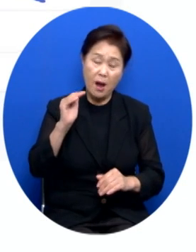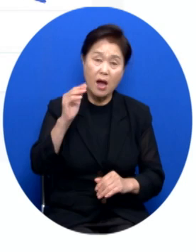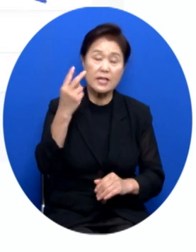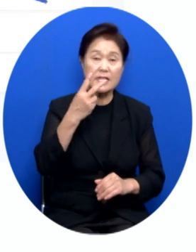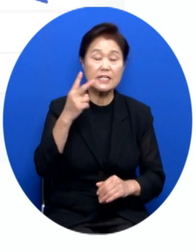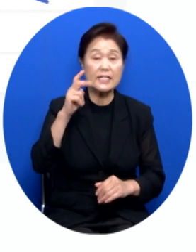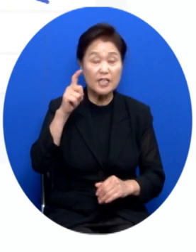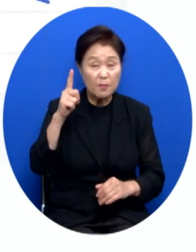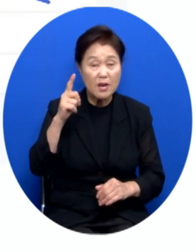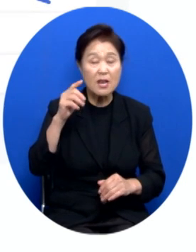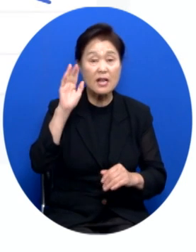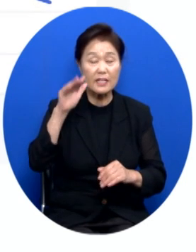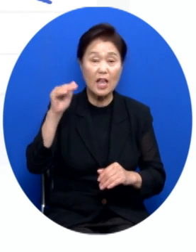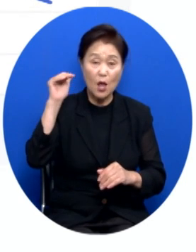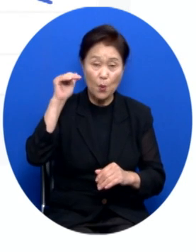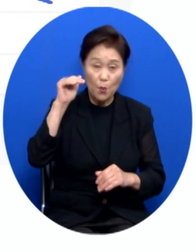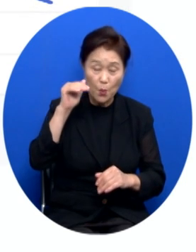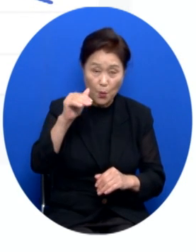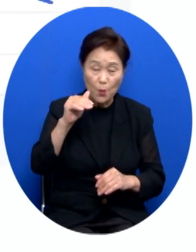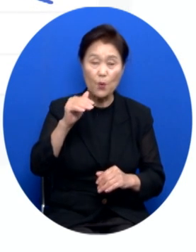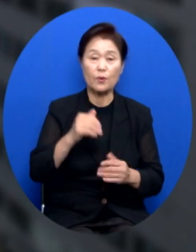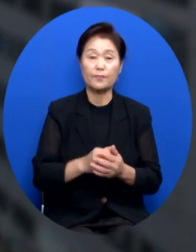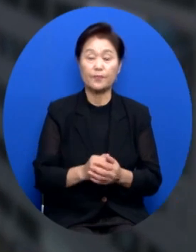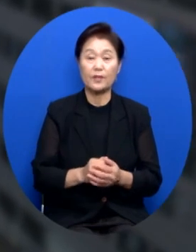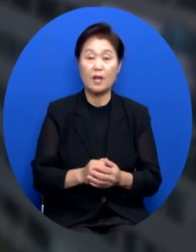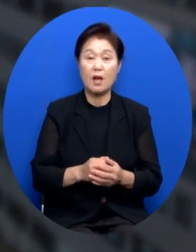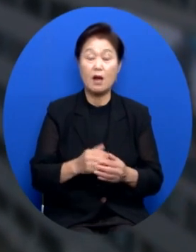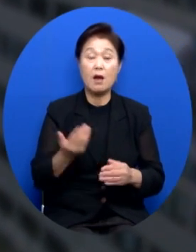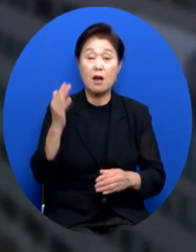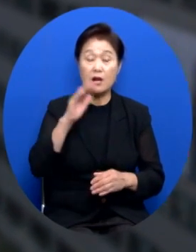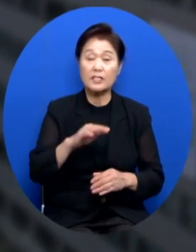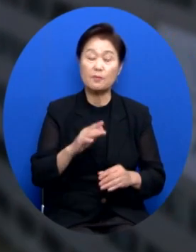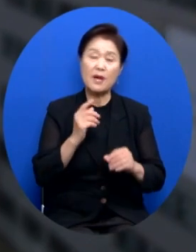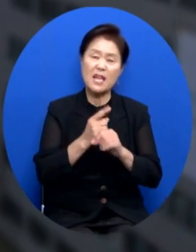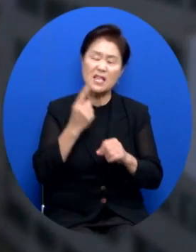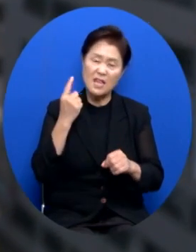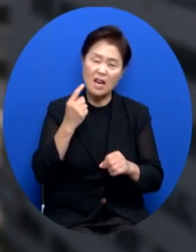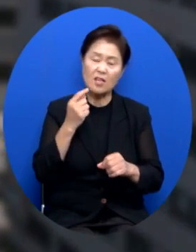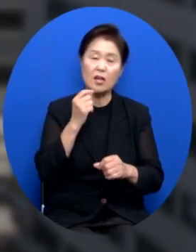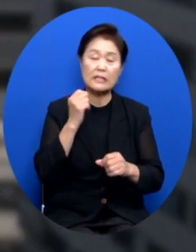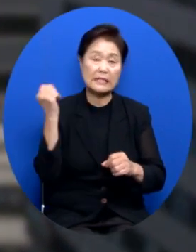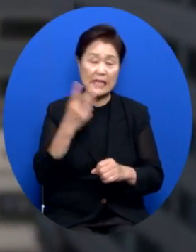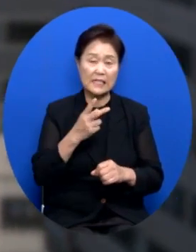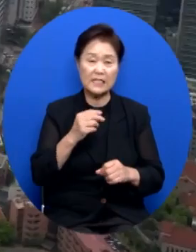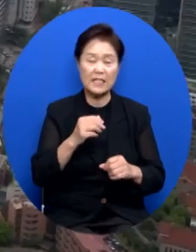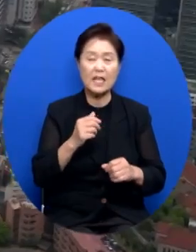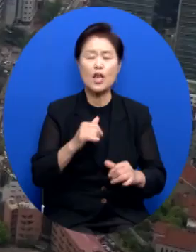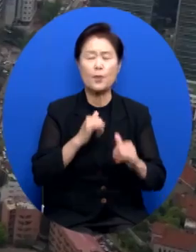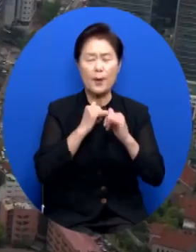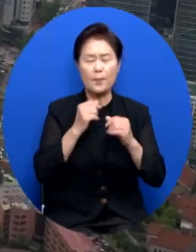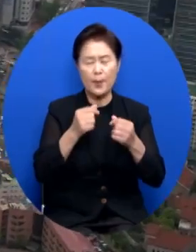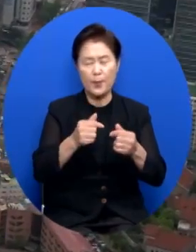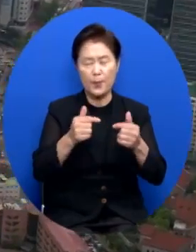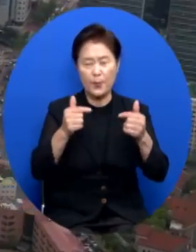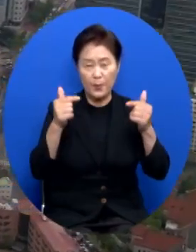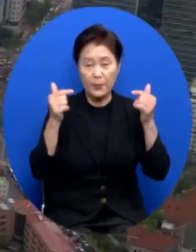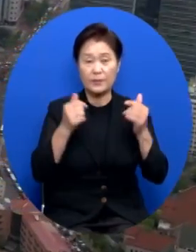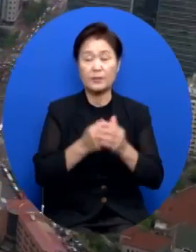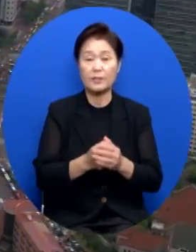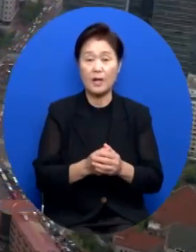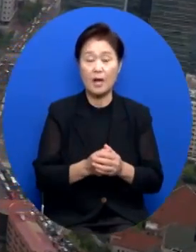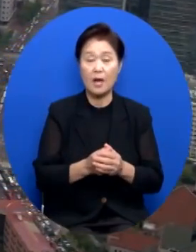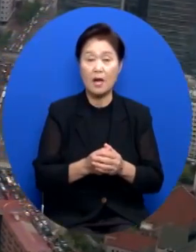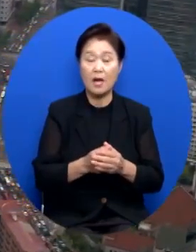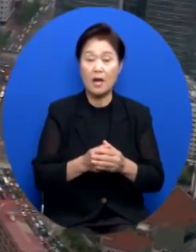2011년 정점을 찍은 이래 감소세를 보였습니다. 그러나 지난해 들어 자살률이 다시금 증가한 것으로 나타났습니다. 이번